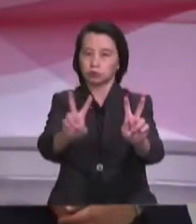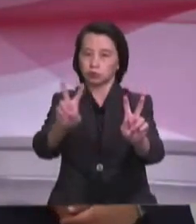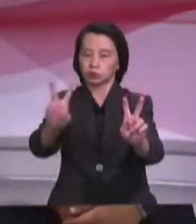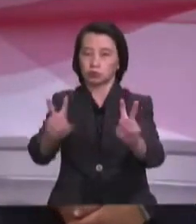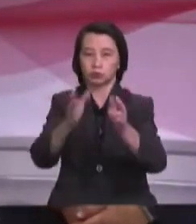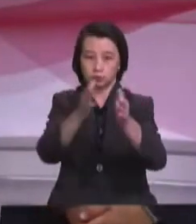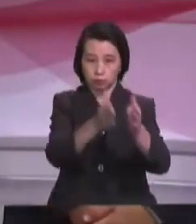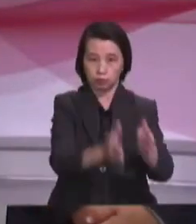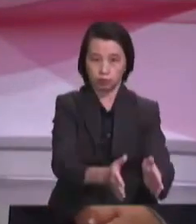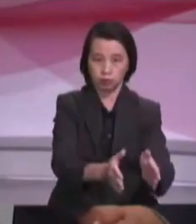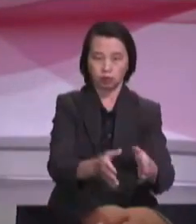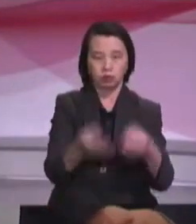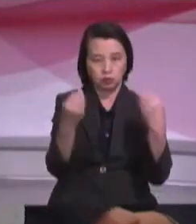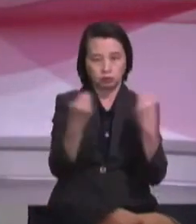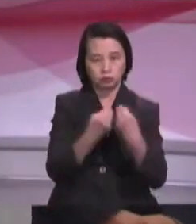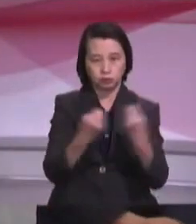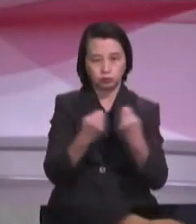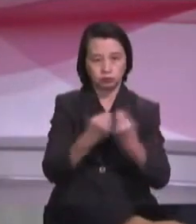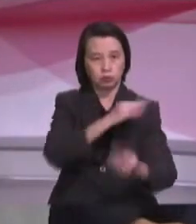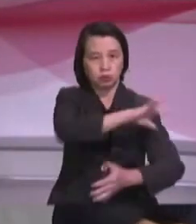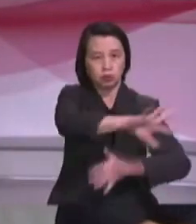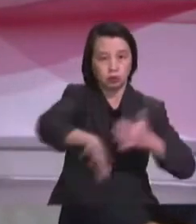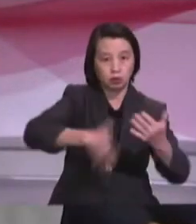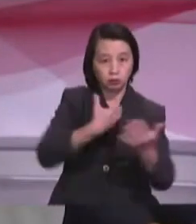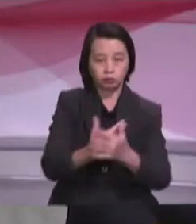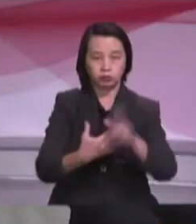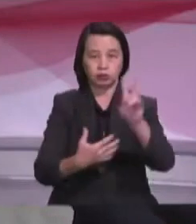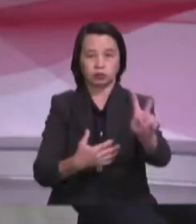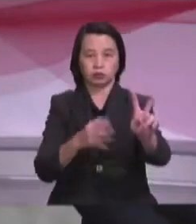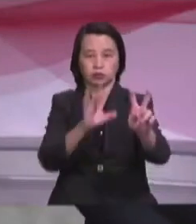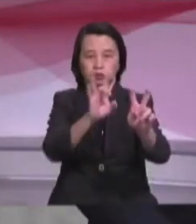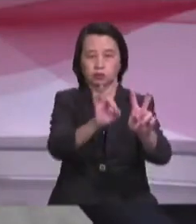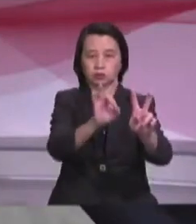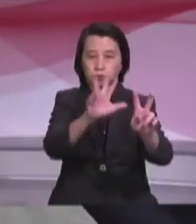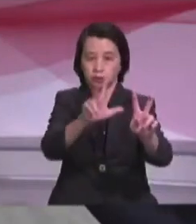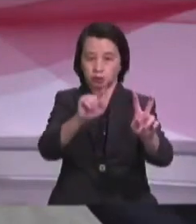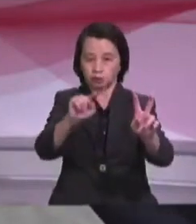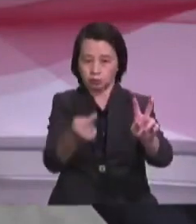2,922 kes. Jumlah kes kumulatif ialah